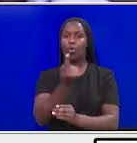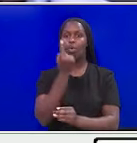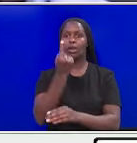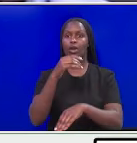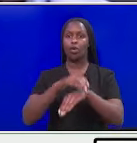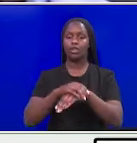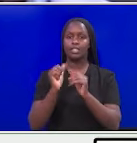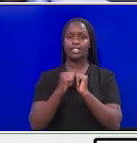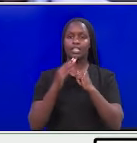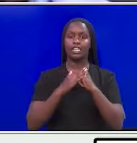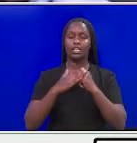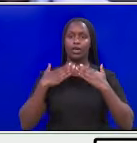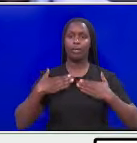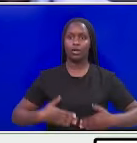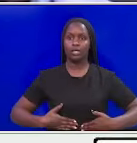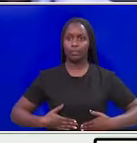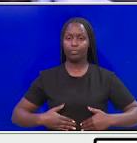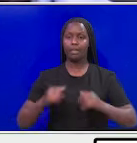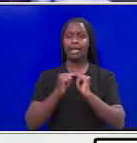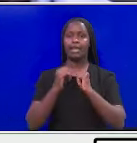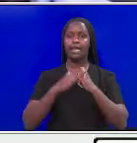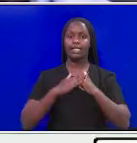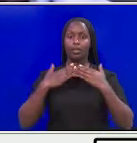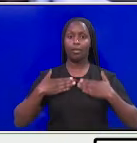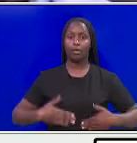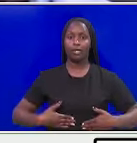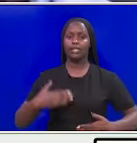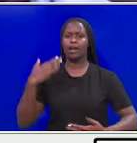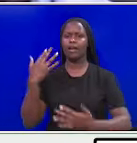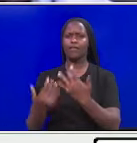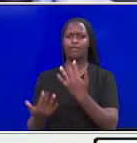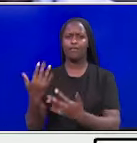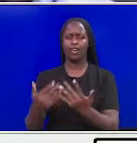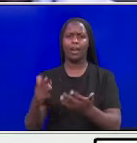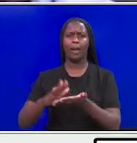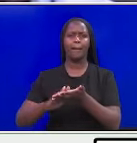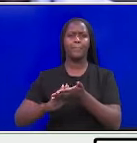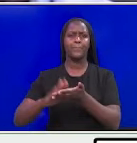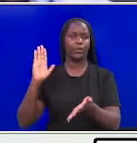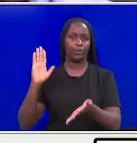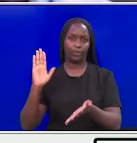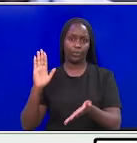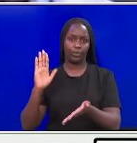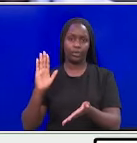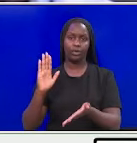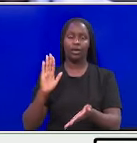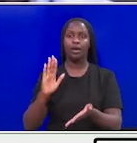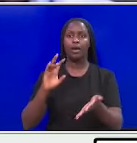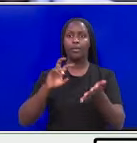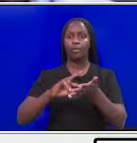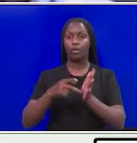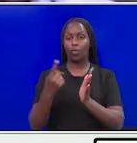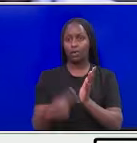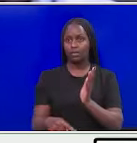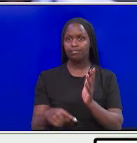19 bodies. These bodies are burned greatly, to a great extent, to such an extent